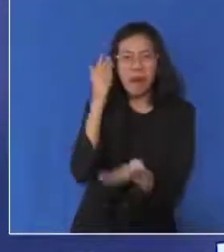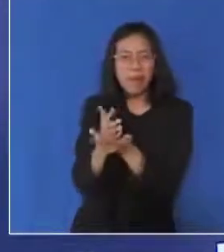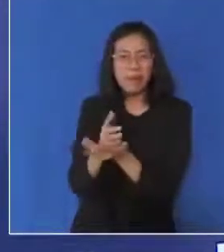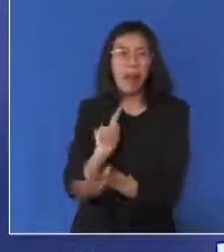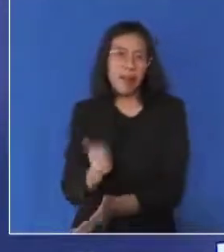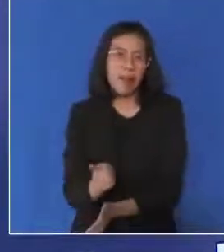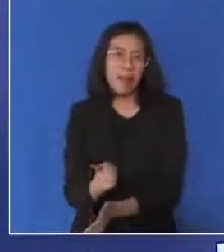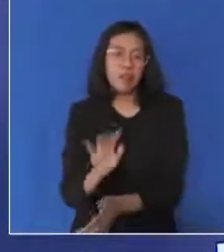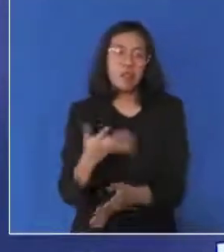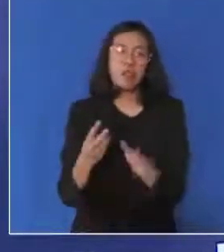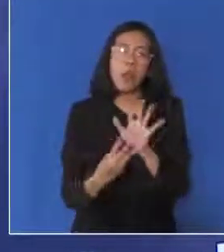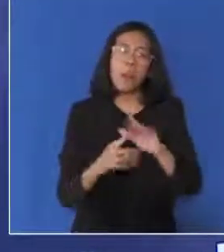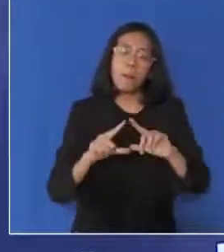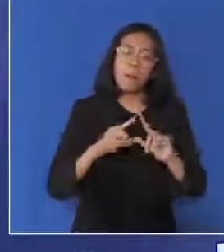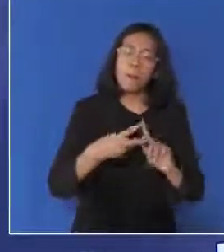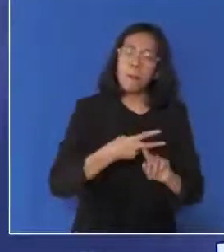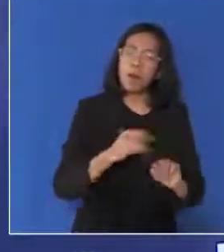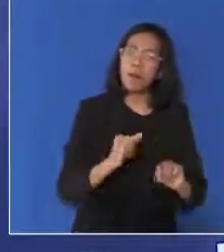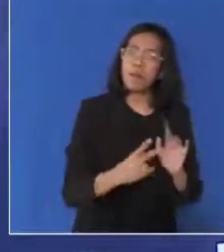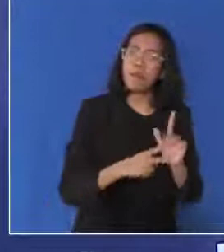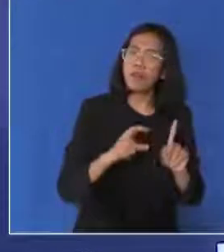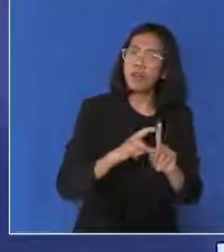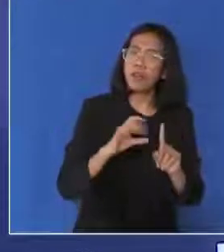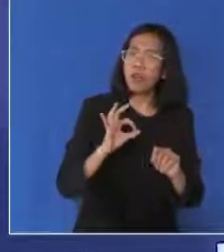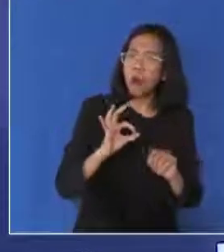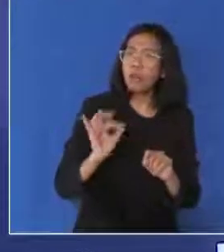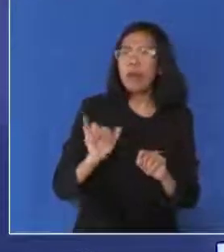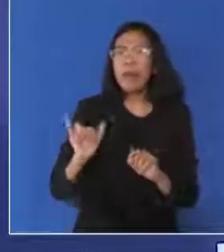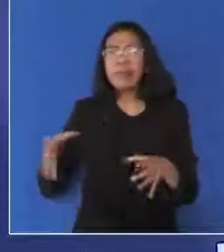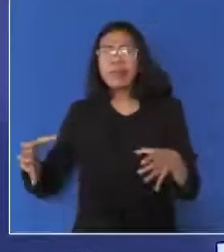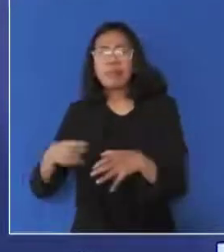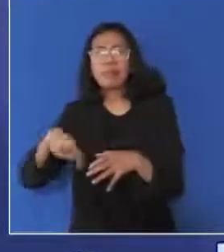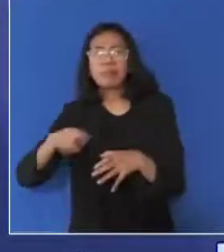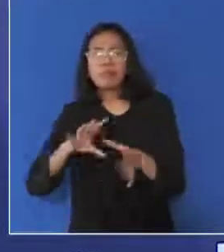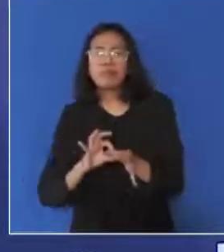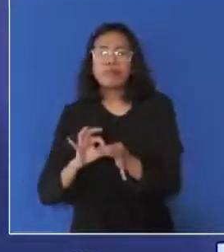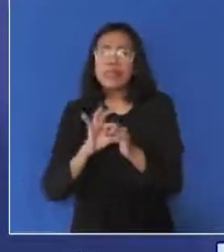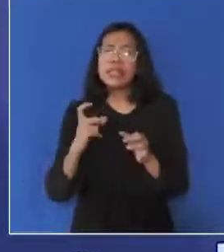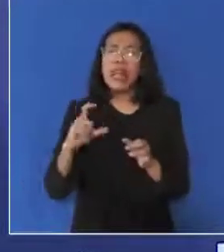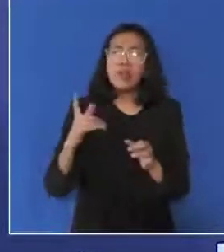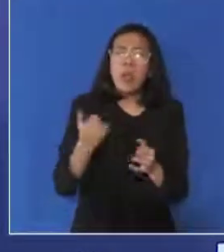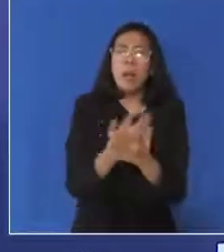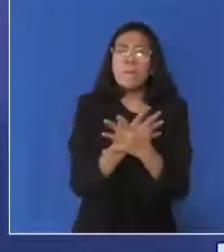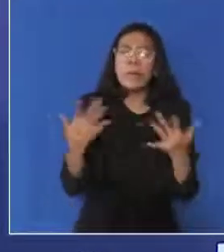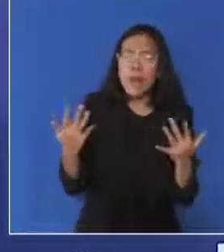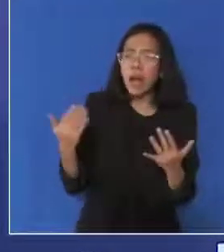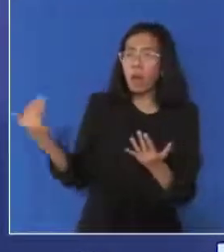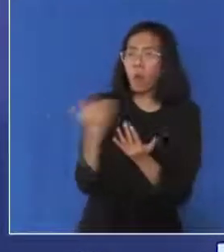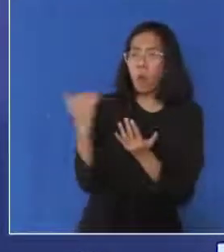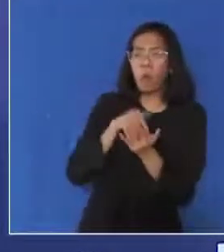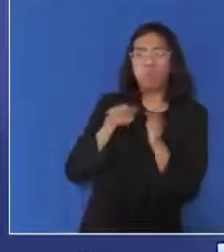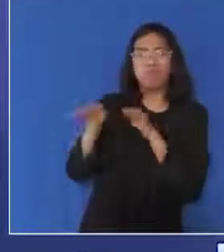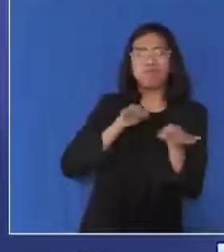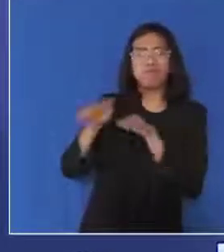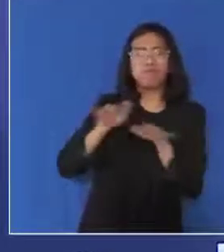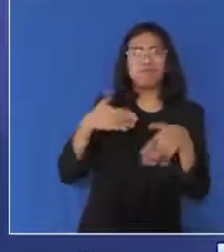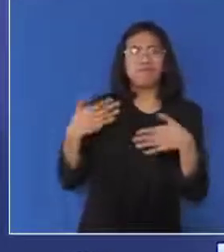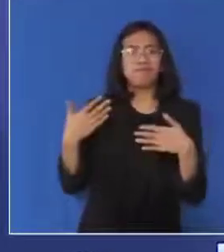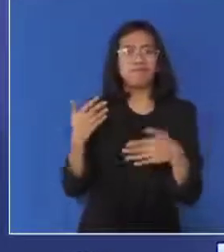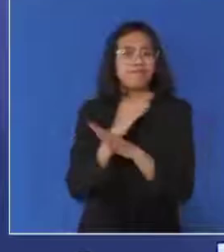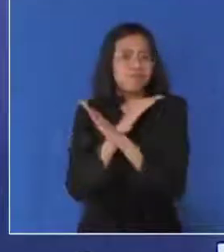apa yang sudah dilakukan mavindo dan tim terkait hal ini untuk dapat mengedukasi masyarakat dan bagaimana ya cara masyarakat